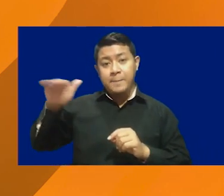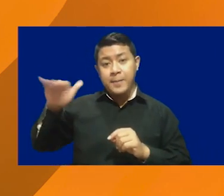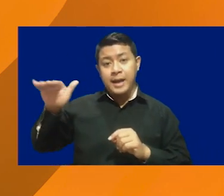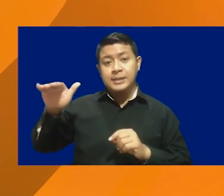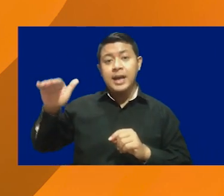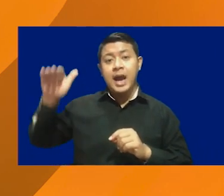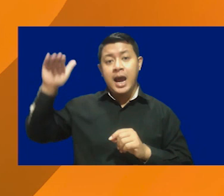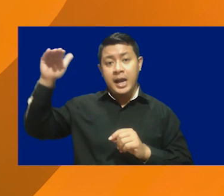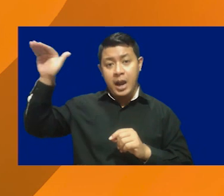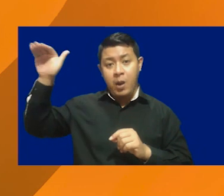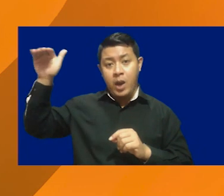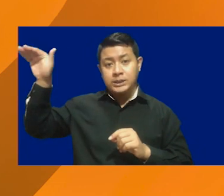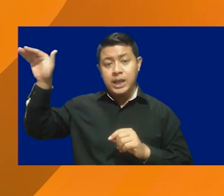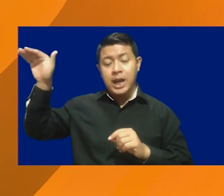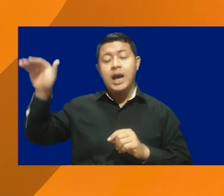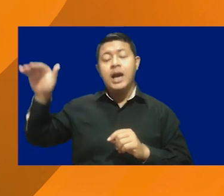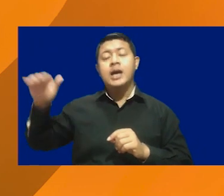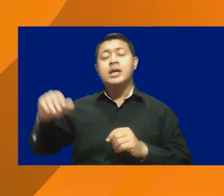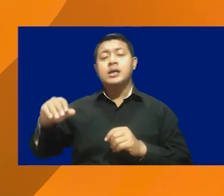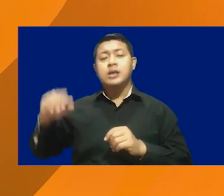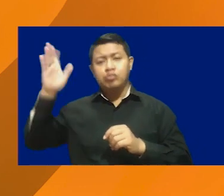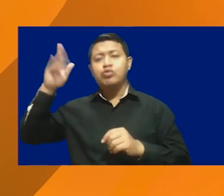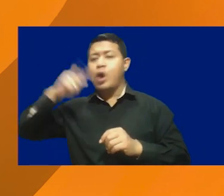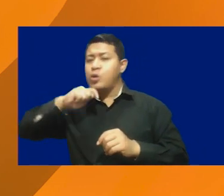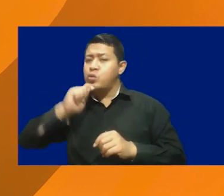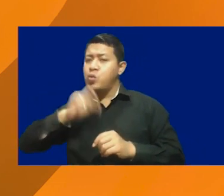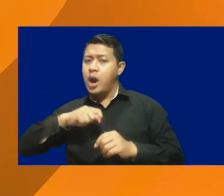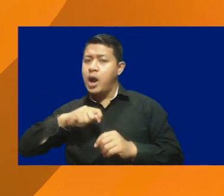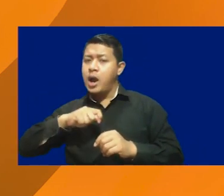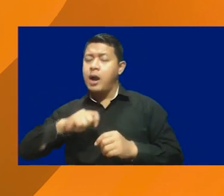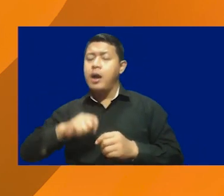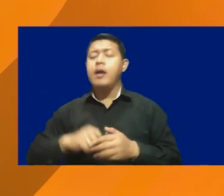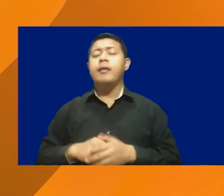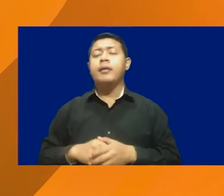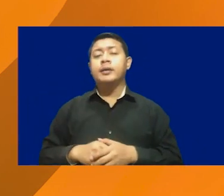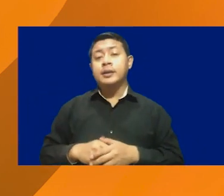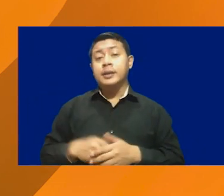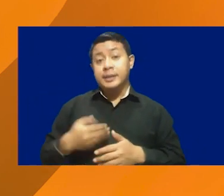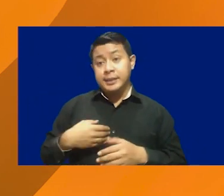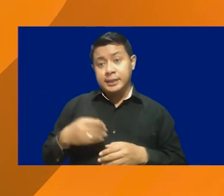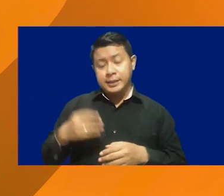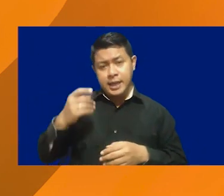anak, seorang remaja, dan akhirnya seorang dewasa, termasuk tua.